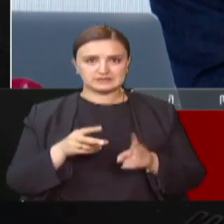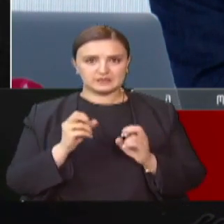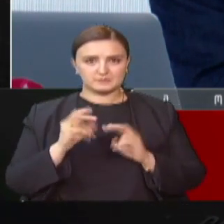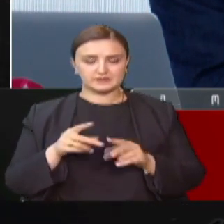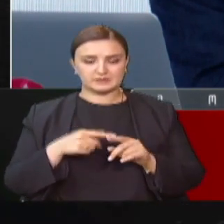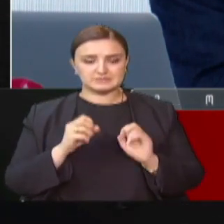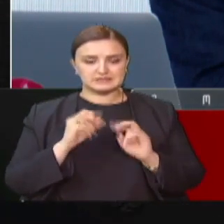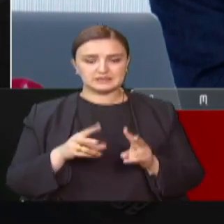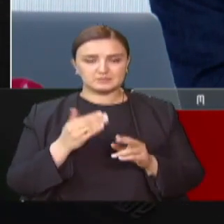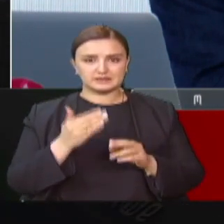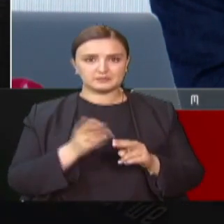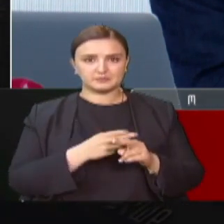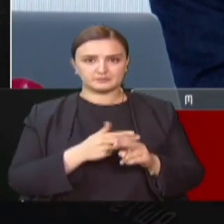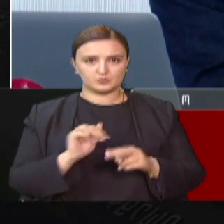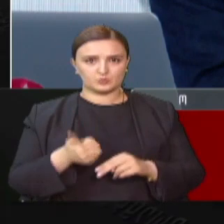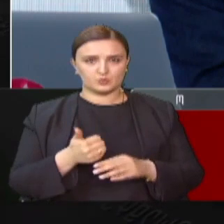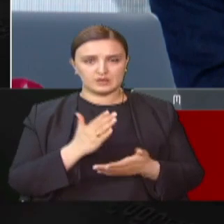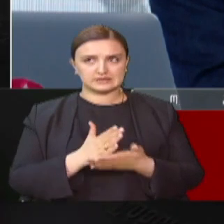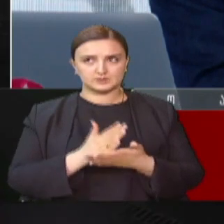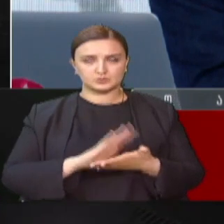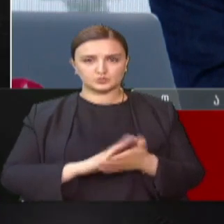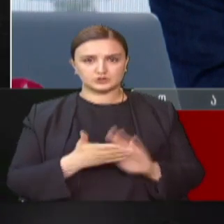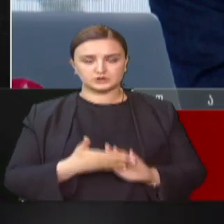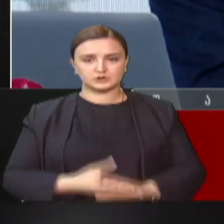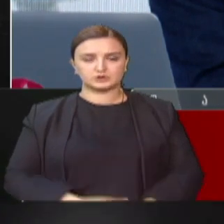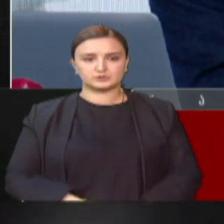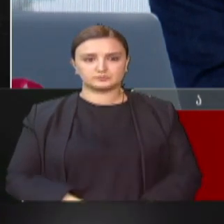ამ საფრთხეების მინიმალიზებისთვის არსებულ ვითარებაში.